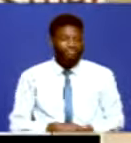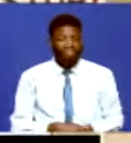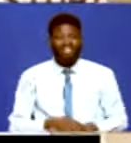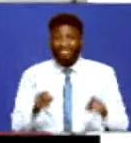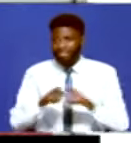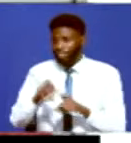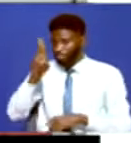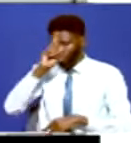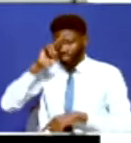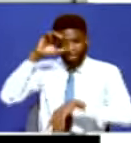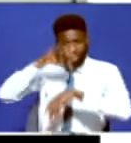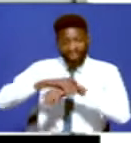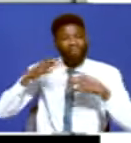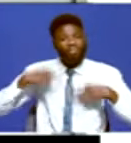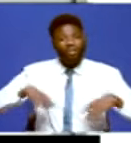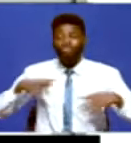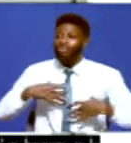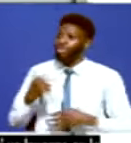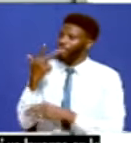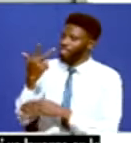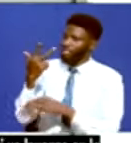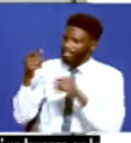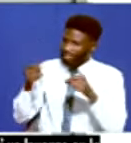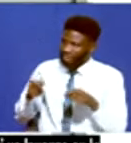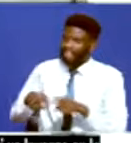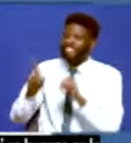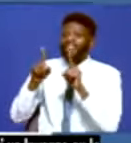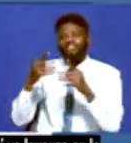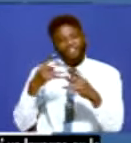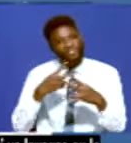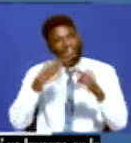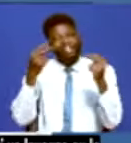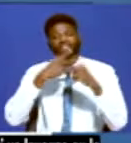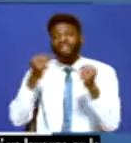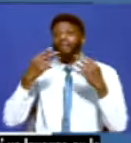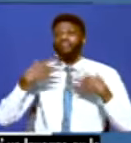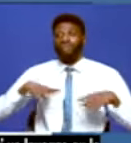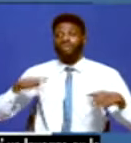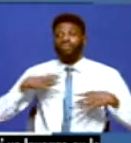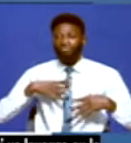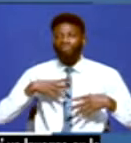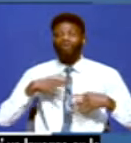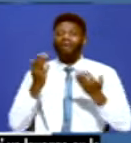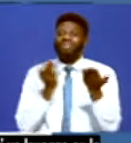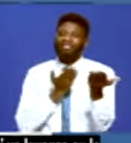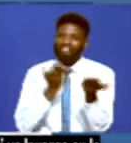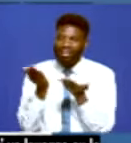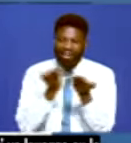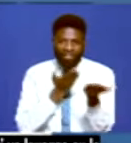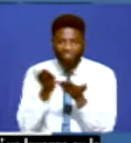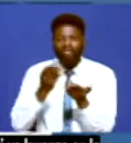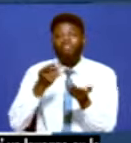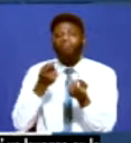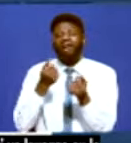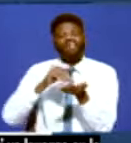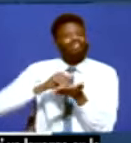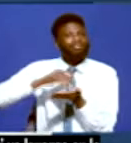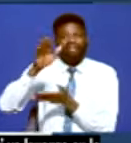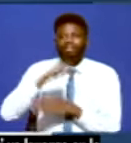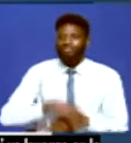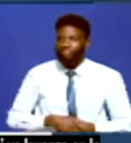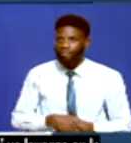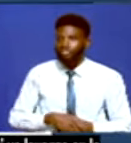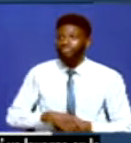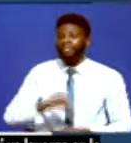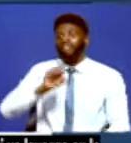watatu wanaoaminika kuwalagai wahudumu wa huduma za kutuma pesa huko Isiolo. Mary Wangari Hinga mwenye umri wa miaka 32 na Samuel Maina